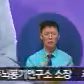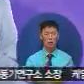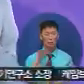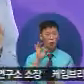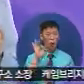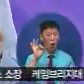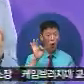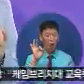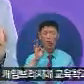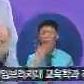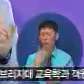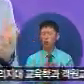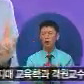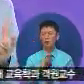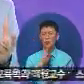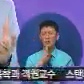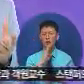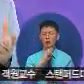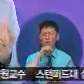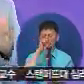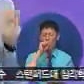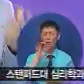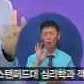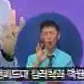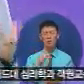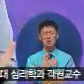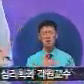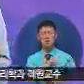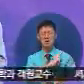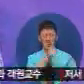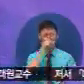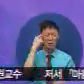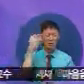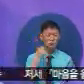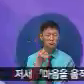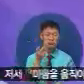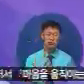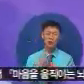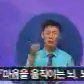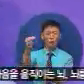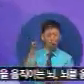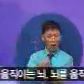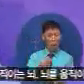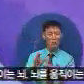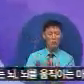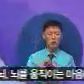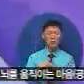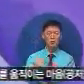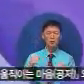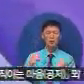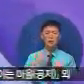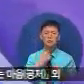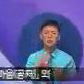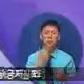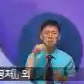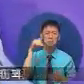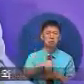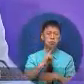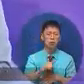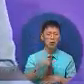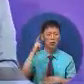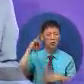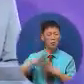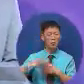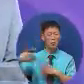돈이 중요한 동기의 원인일 것 같은데, 동기를 제공해주는 힘일 것 같은데 돈을 받으면 오히려 동기가 떨어져요. 외부적인